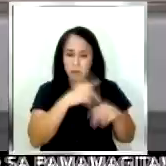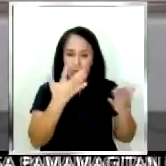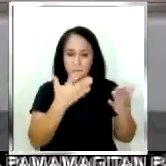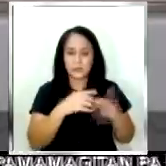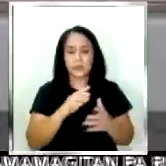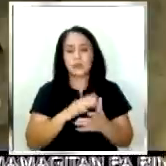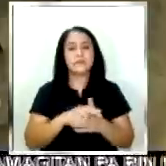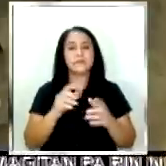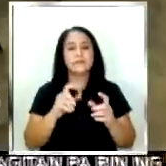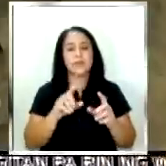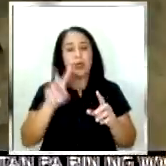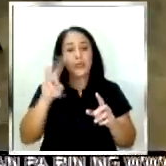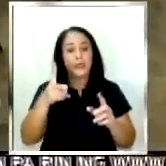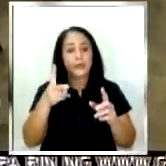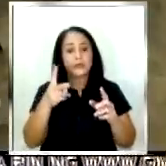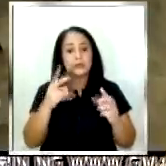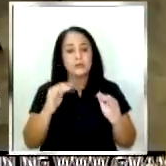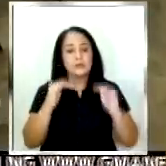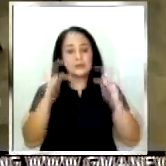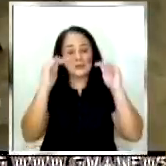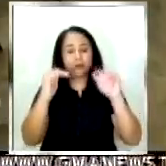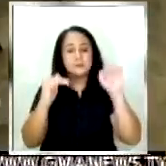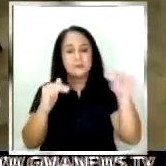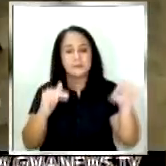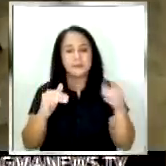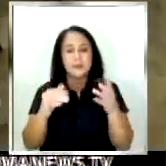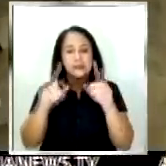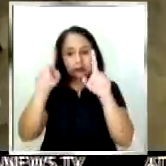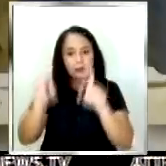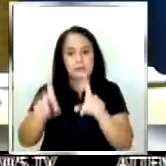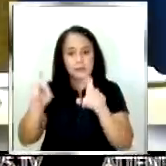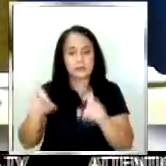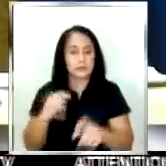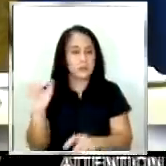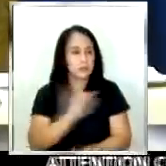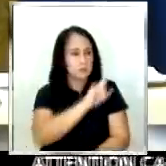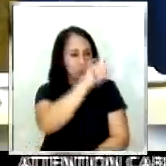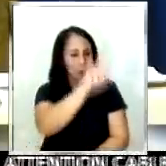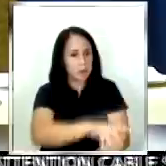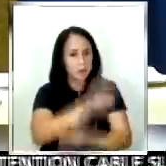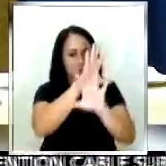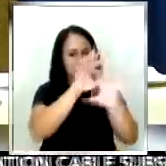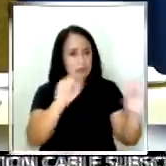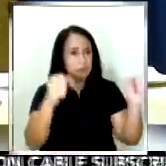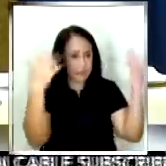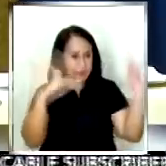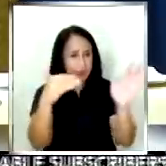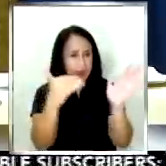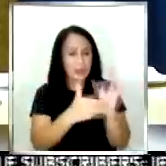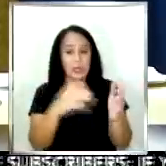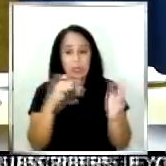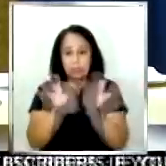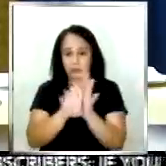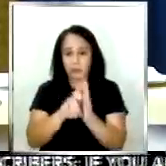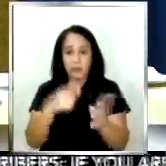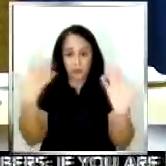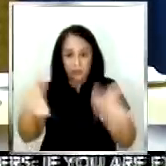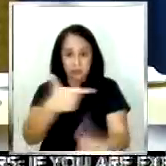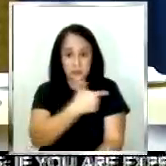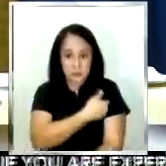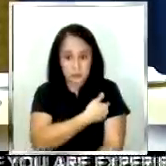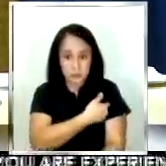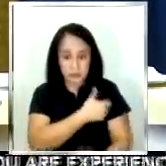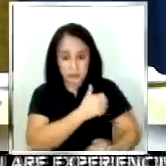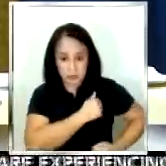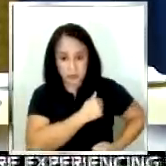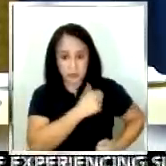ng Sinopharm. Tinanong din ang Pangulo sa pulong kagabi kung pwedeng muling magpabakuna kung nakapagpaturok na ang isang tao ng COVID